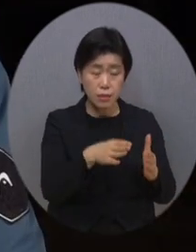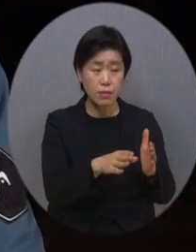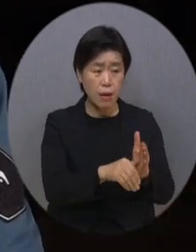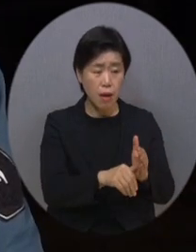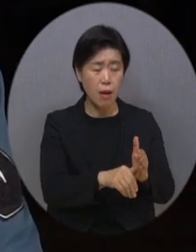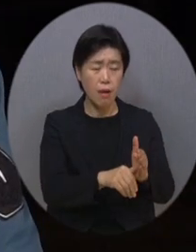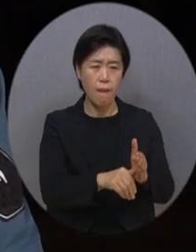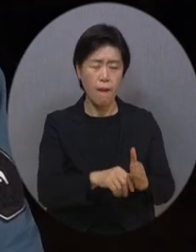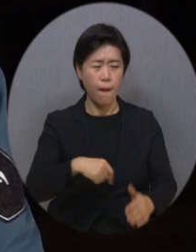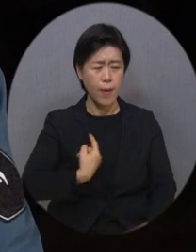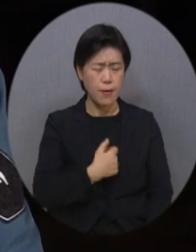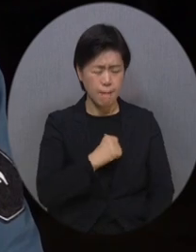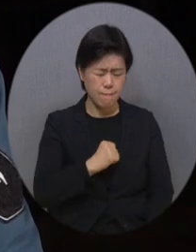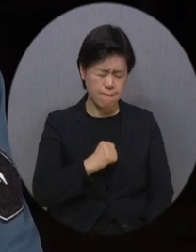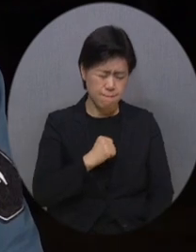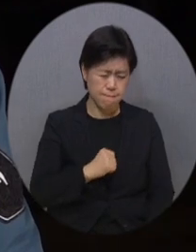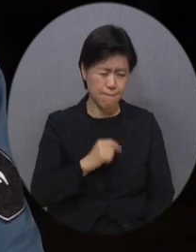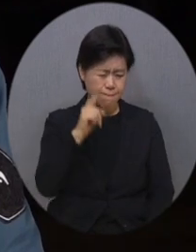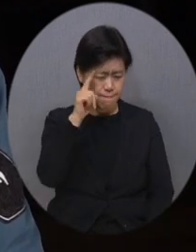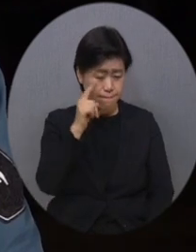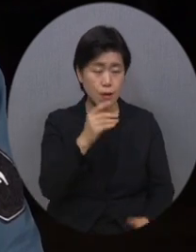혼자서 이렇게 이제 스트레스 받지 말고.